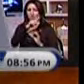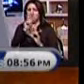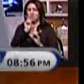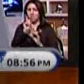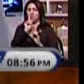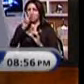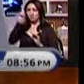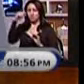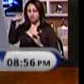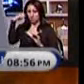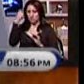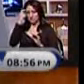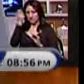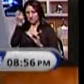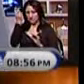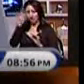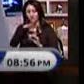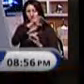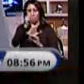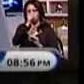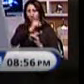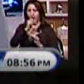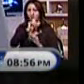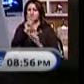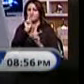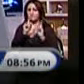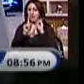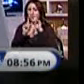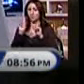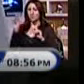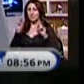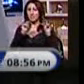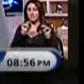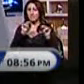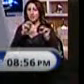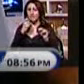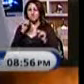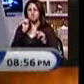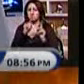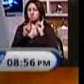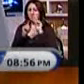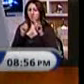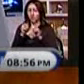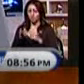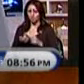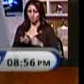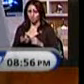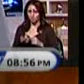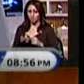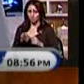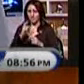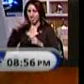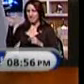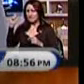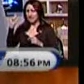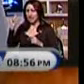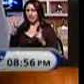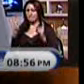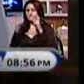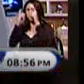ابتديت أحس كده، أو أنا متأكد بصراحة إنهم علمانيين مضادون أو أعداء للمشروع الإسلامي، واخد